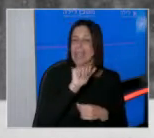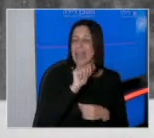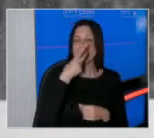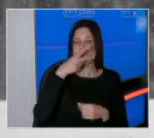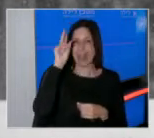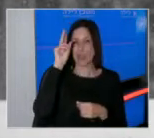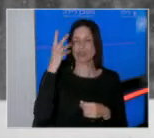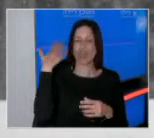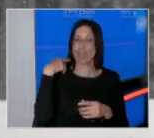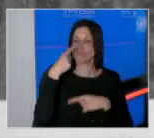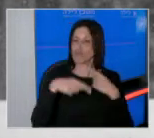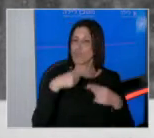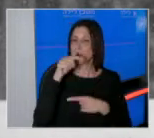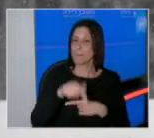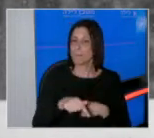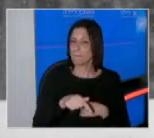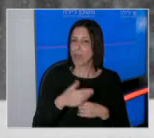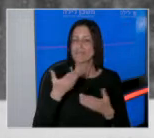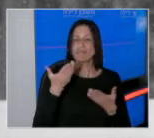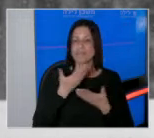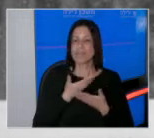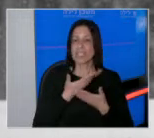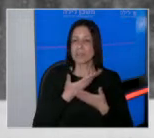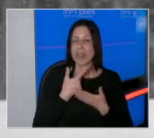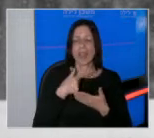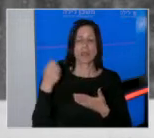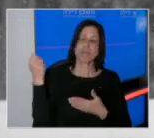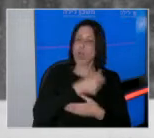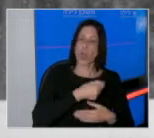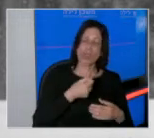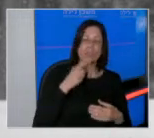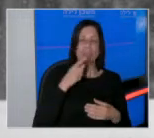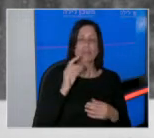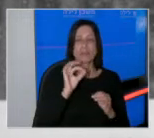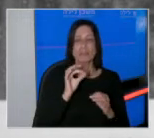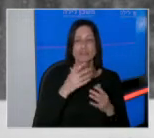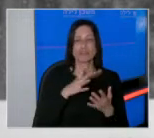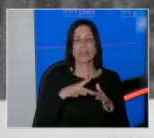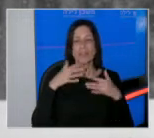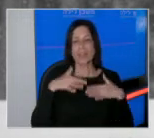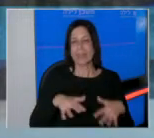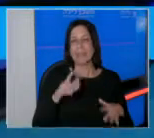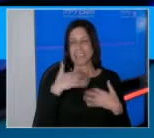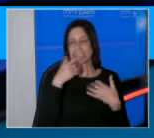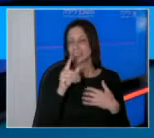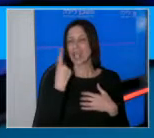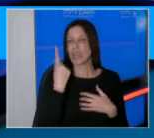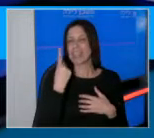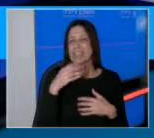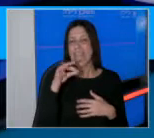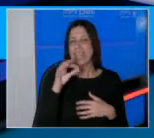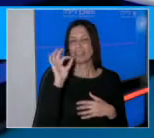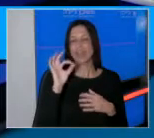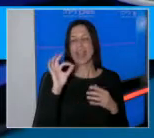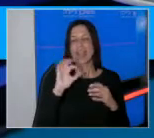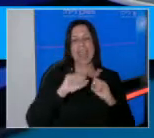פה בבית, וקיבל מכות רצח ודימם, הסיפור הזה בכפר שלם הוא לא הסיפור היחידי של